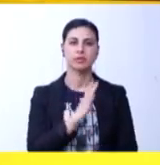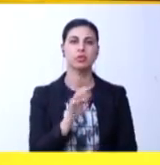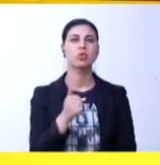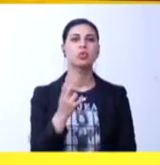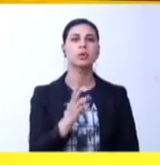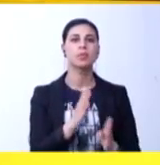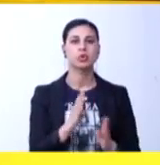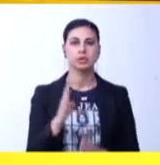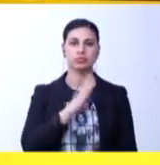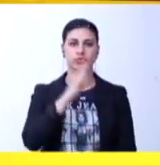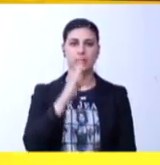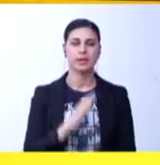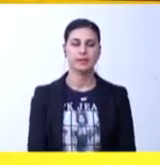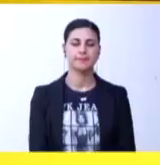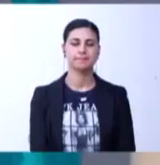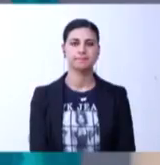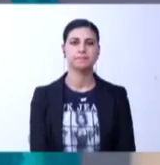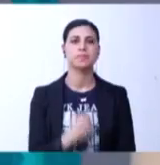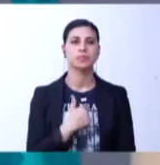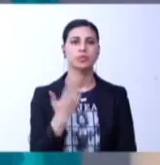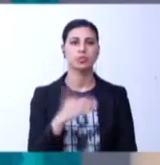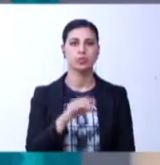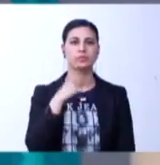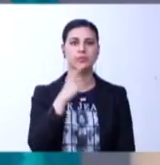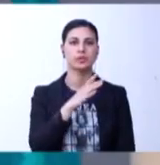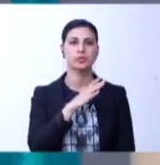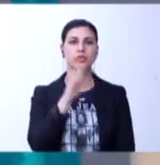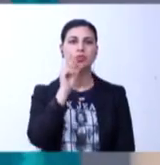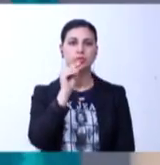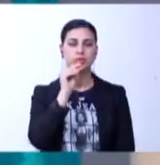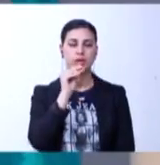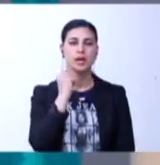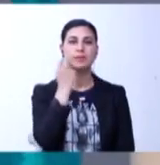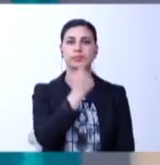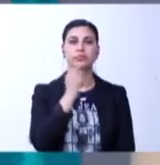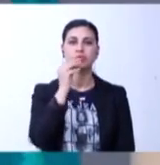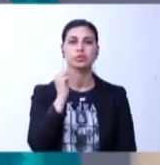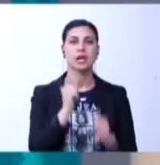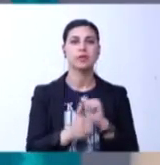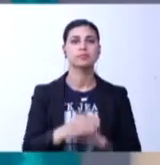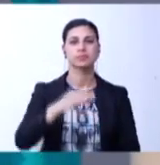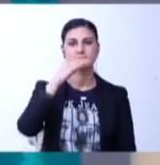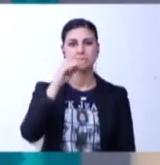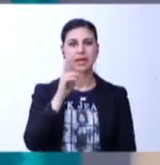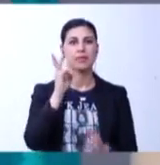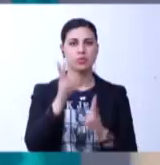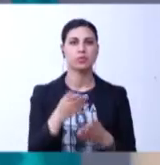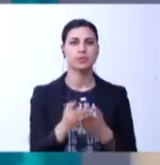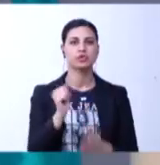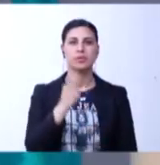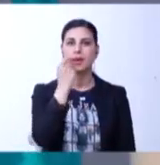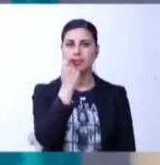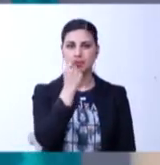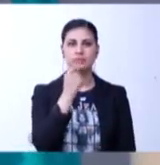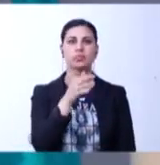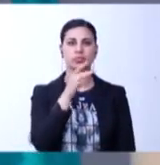უნდა მოიქცეს მშობელი? მე უკვე აღვნიშნე ჩემი საუბრის დროს, რომ სრული თანკბილის პერიოდში ტრავმამ შეიძლება მოახდინოს ფესვის